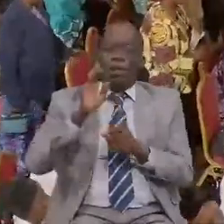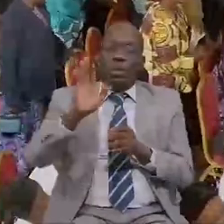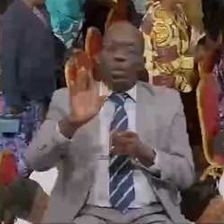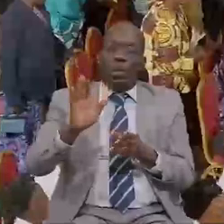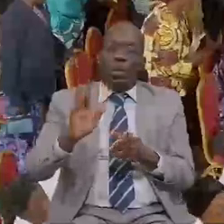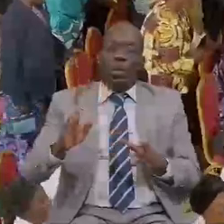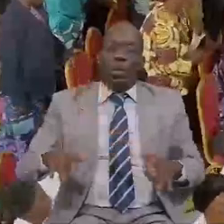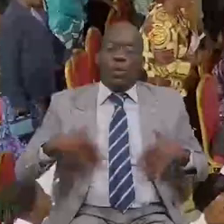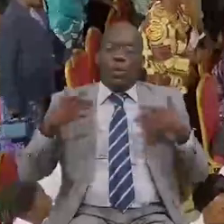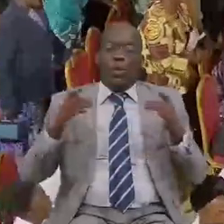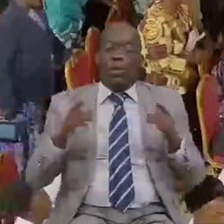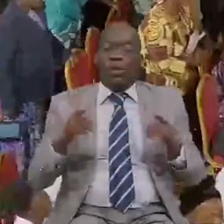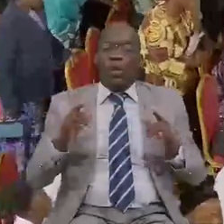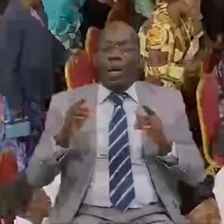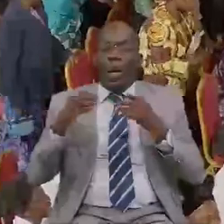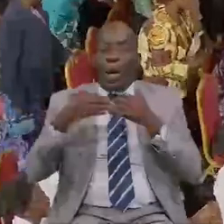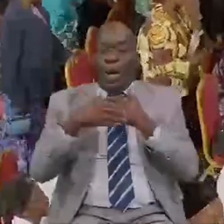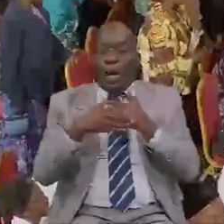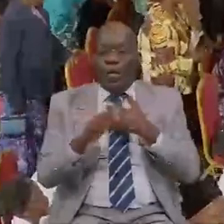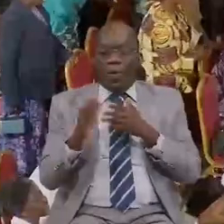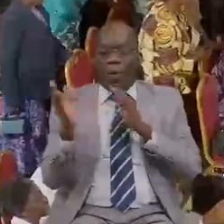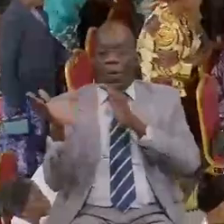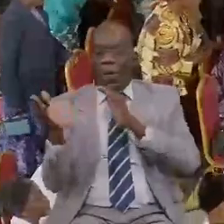Après avoir quitté ici, tu dois continuer à prier